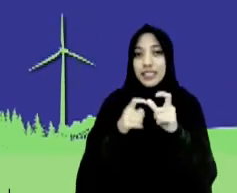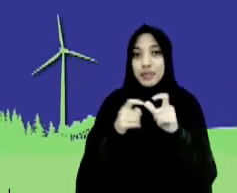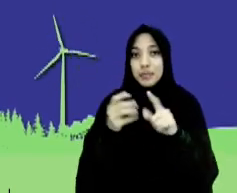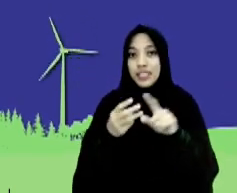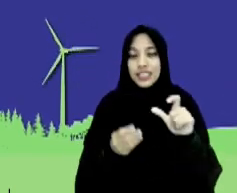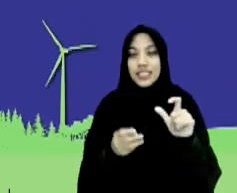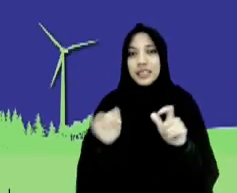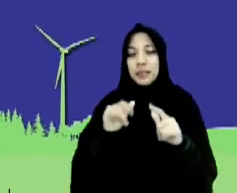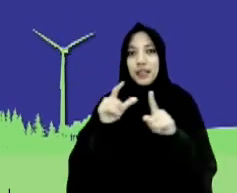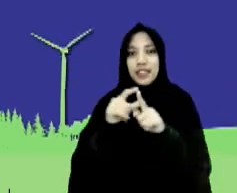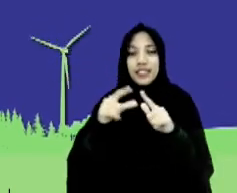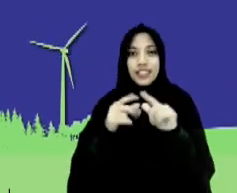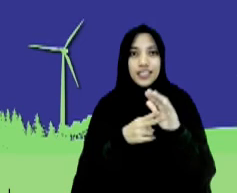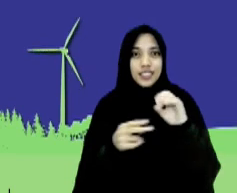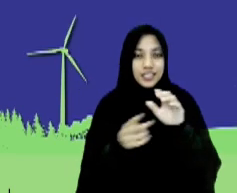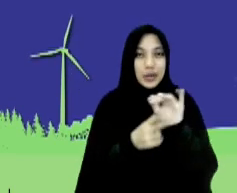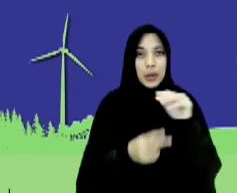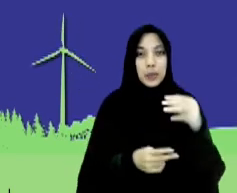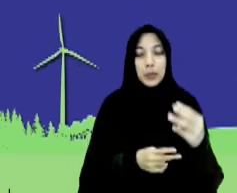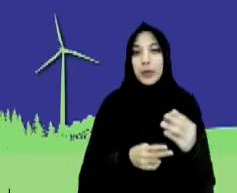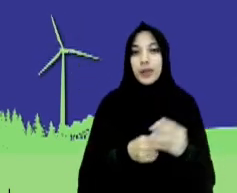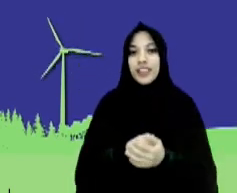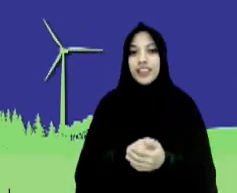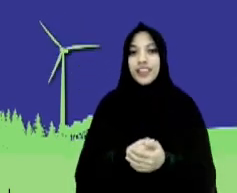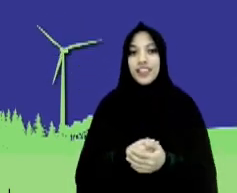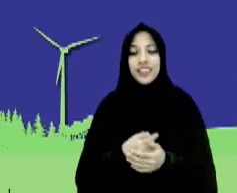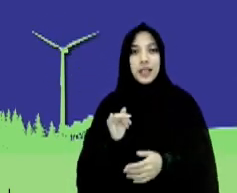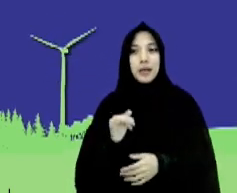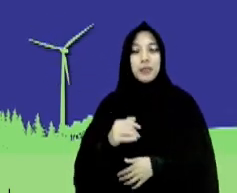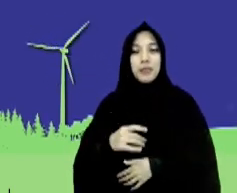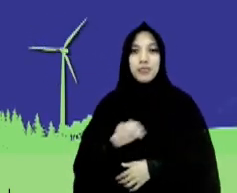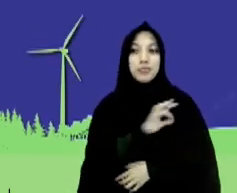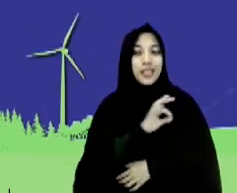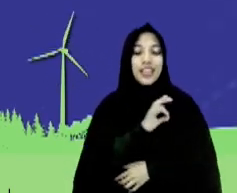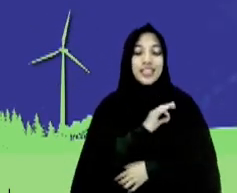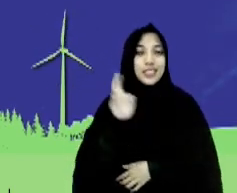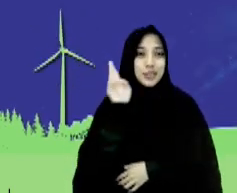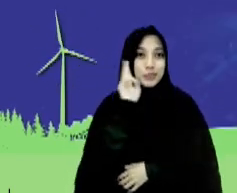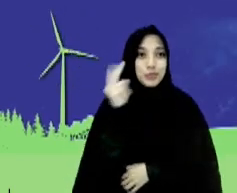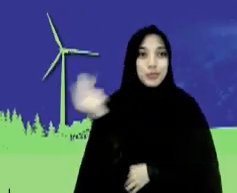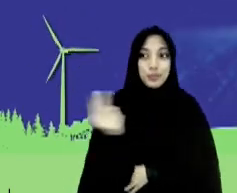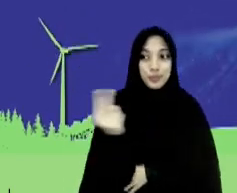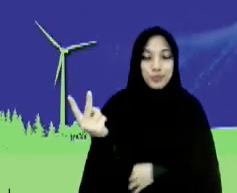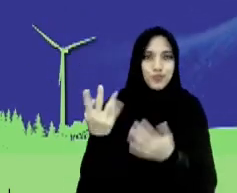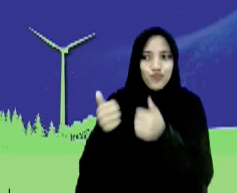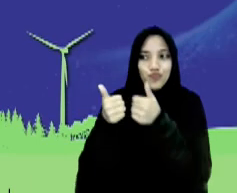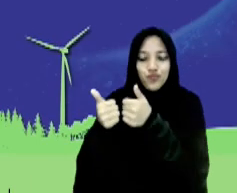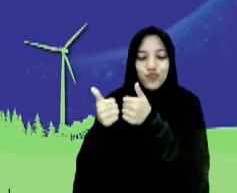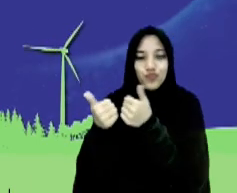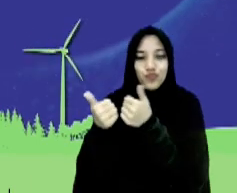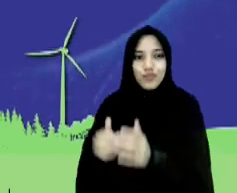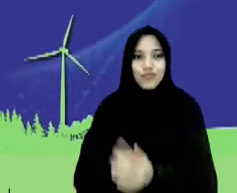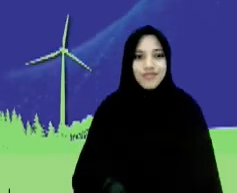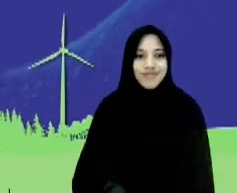eh apa eh achievement ibu ibu berdua nah eh eh begitu eh terima kasih